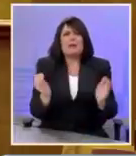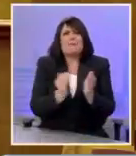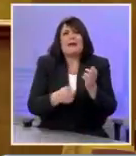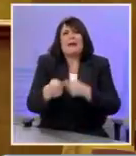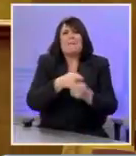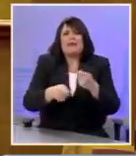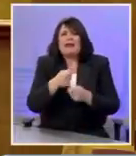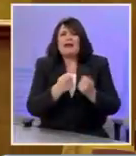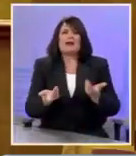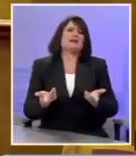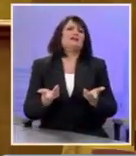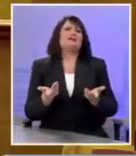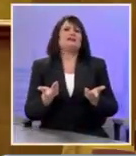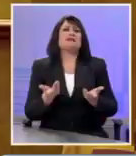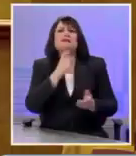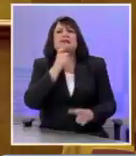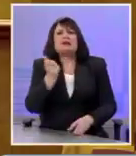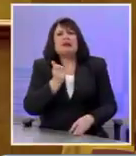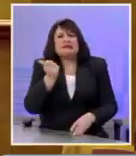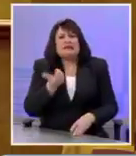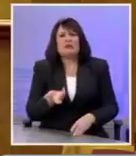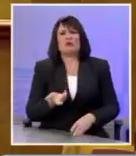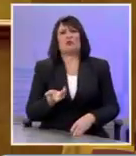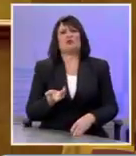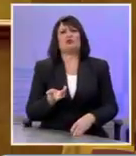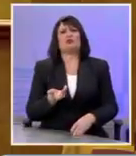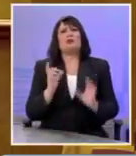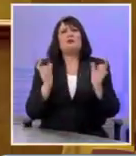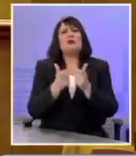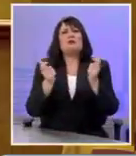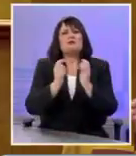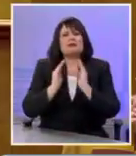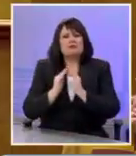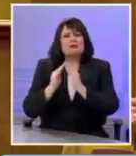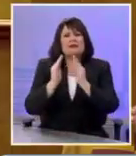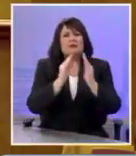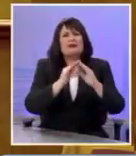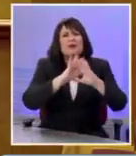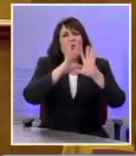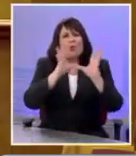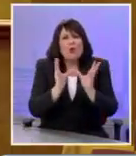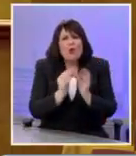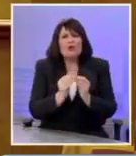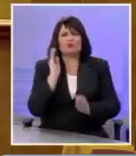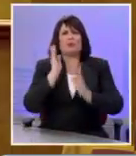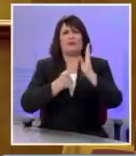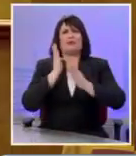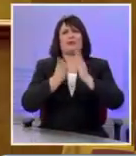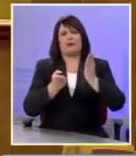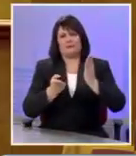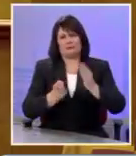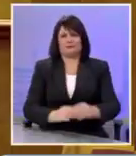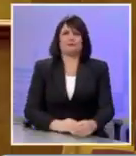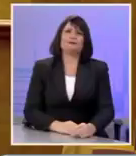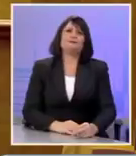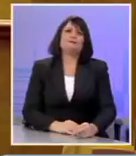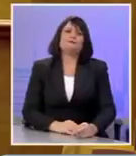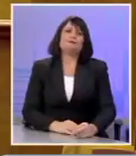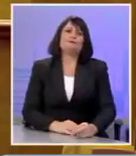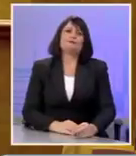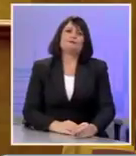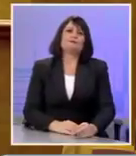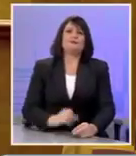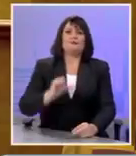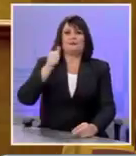μικρομεσαίους επιχειρηματίες, συνταξιούχους, νοικοκυριά. Κυρίες και κύριοι συνάδελφοι, ο